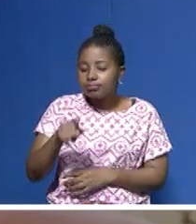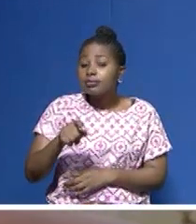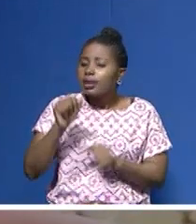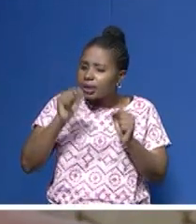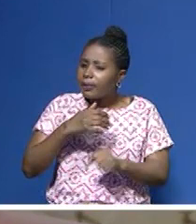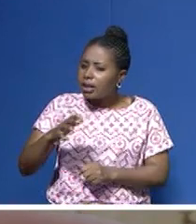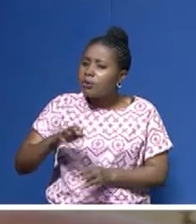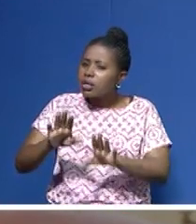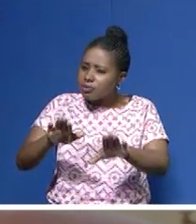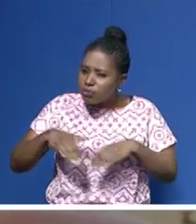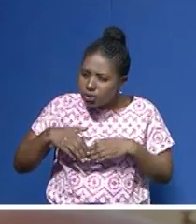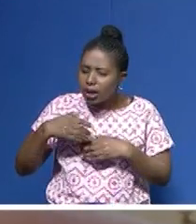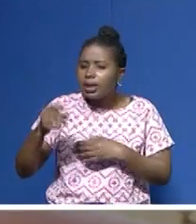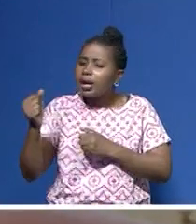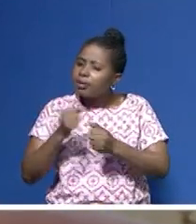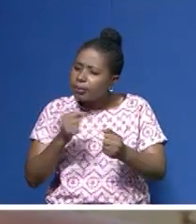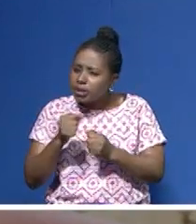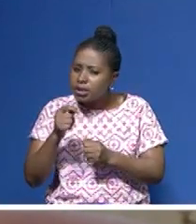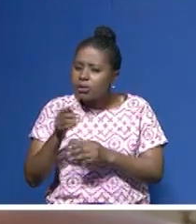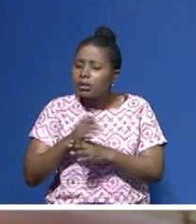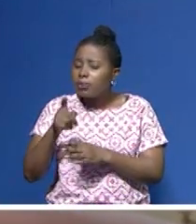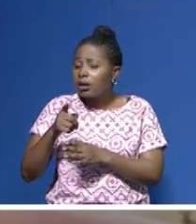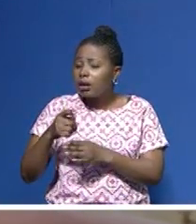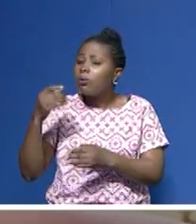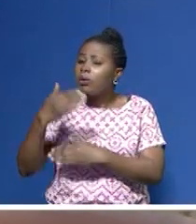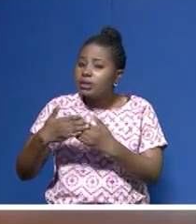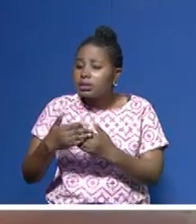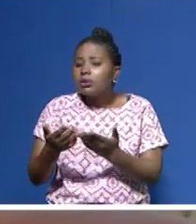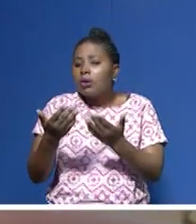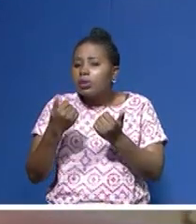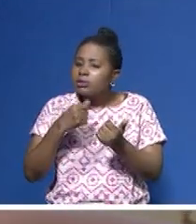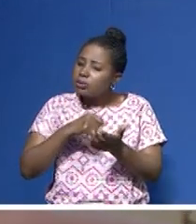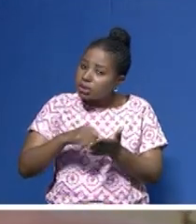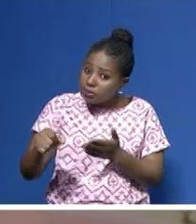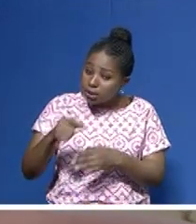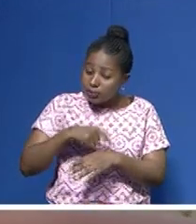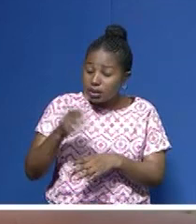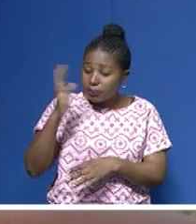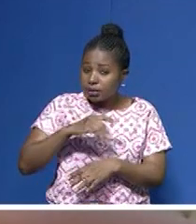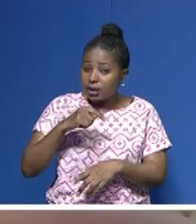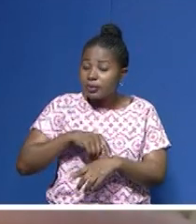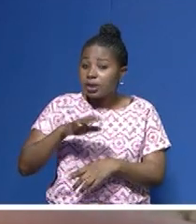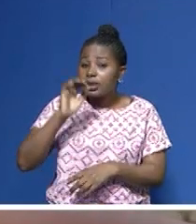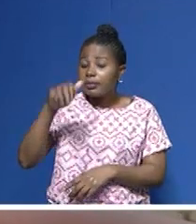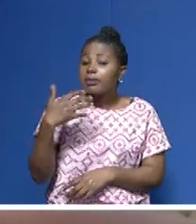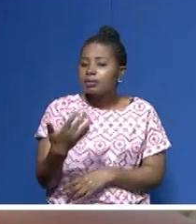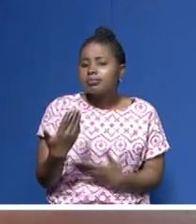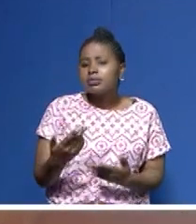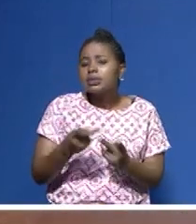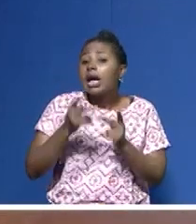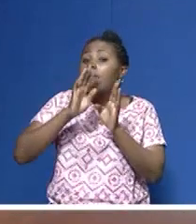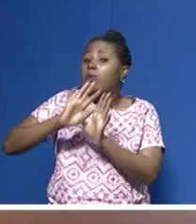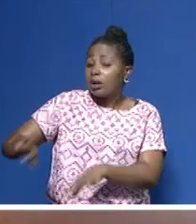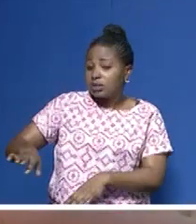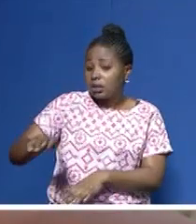hao wananchi ili aweze angalau walipwe kwenye bajeti hii ya kumaliza kipindi chake cha miaka mitano. Kwa hiyo amewaacha wale wananchi solemba